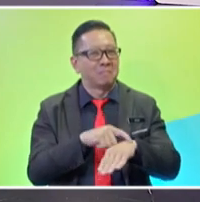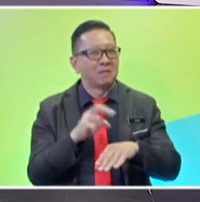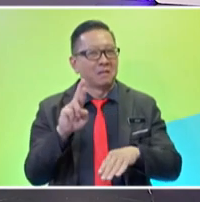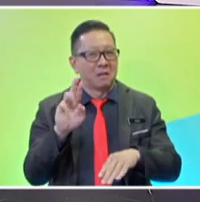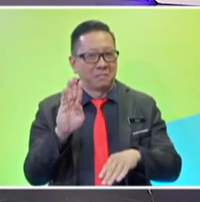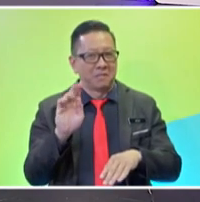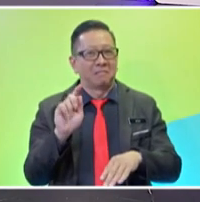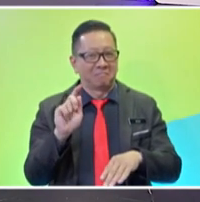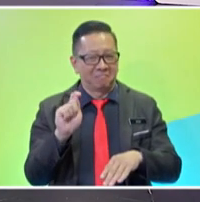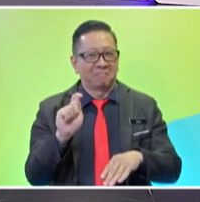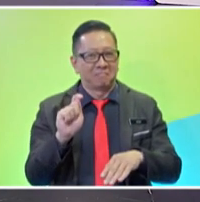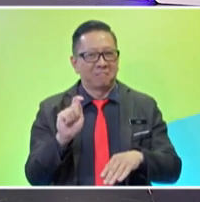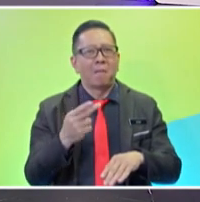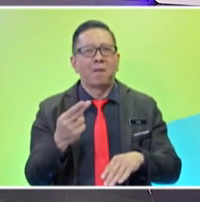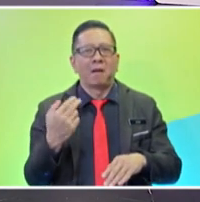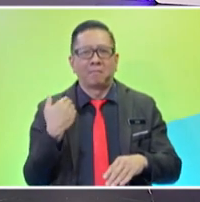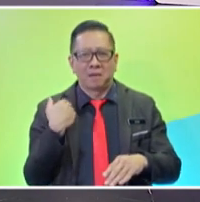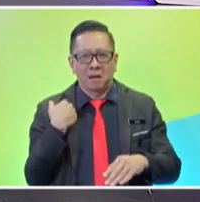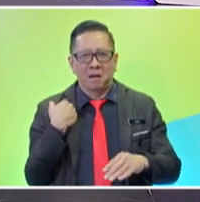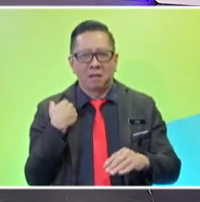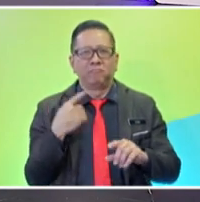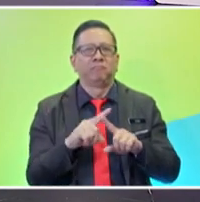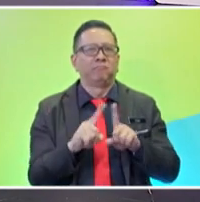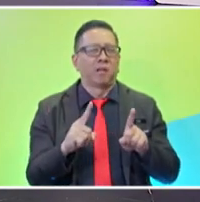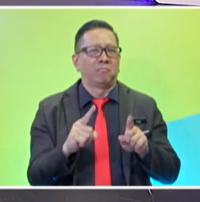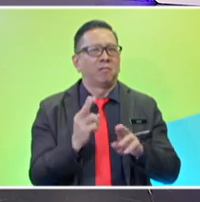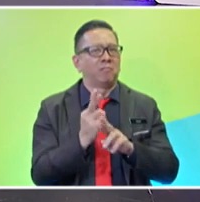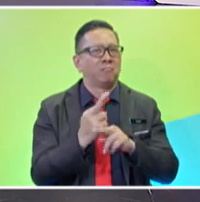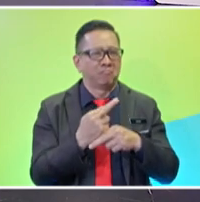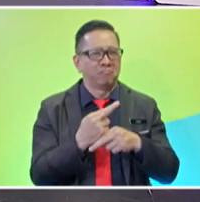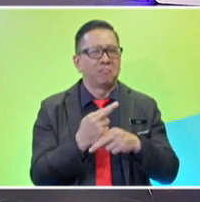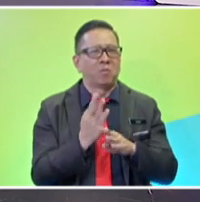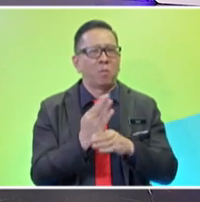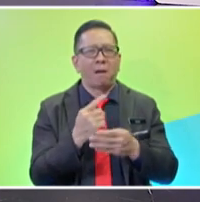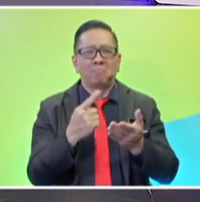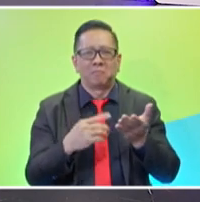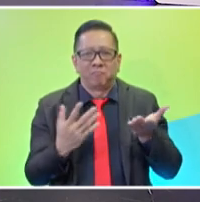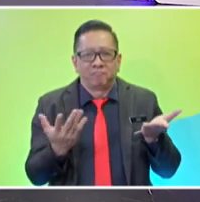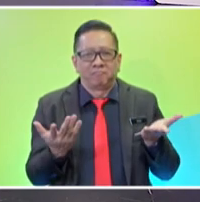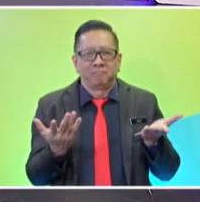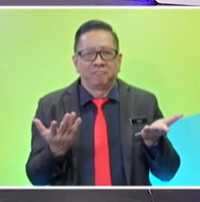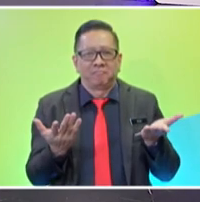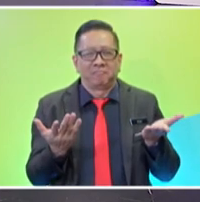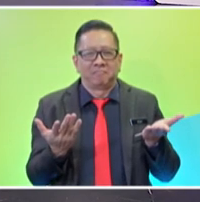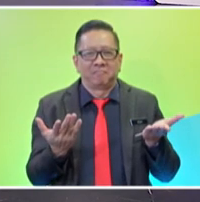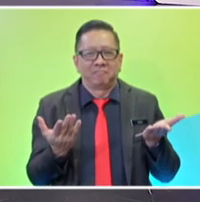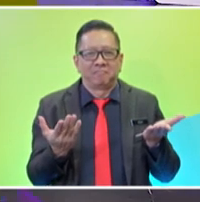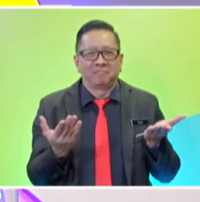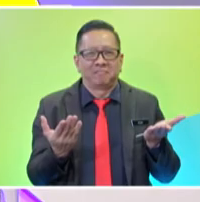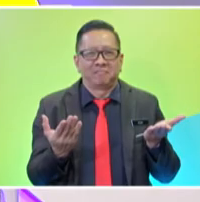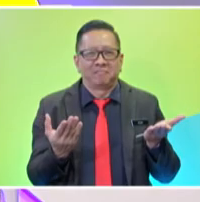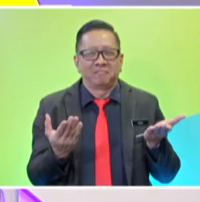bahan-bahan kita sudah hadir Tapi kita nak buat bentuk apa ya mungkin aku beli sampo lagi pembelajaran yang kita pada hari ini Oke